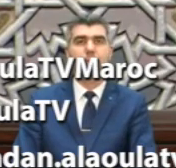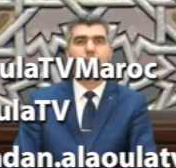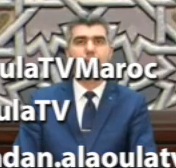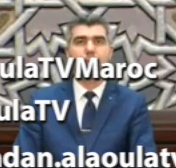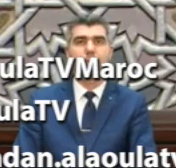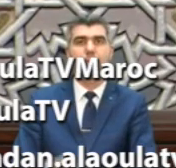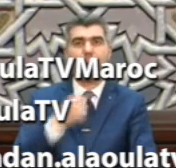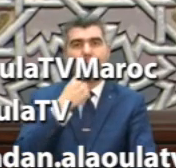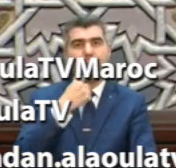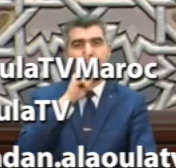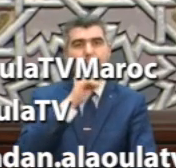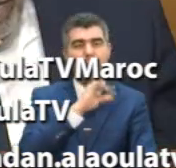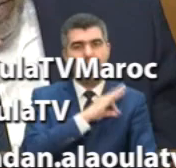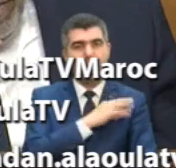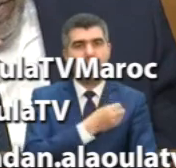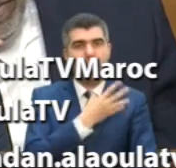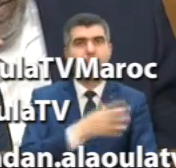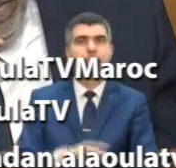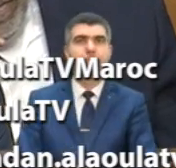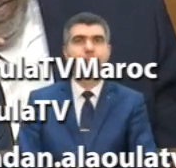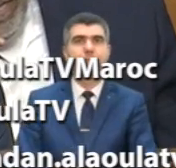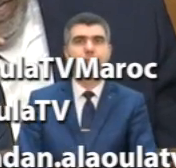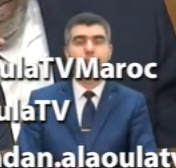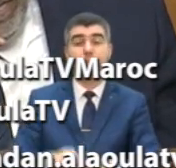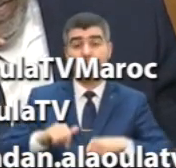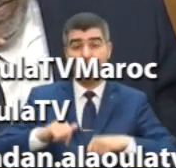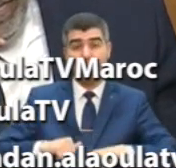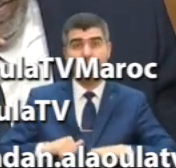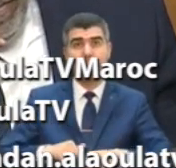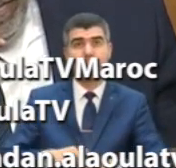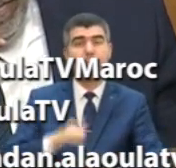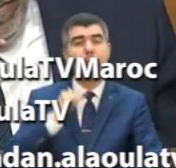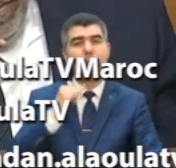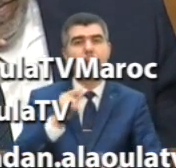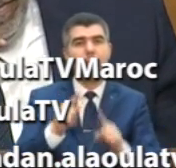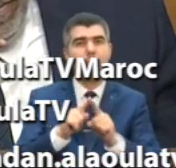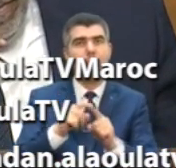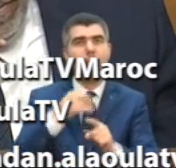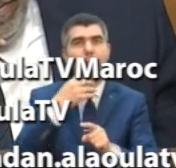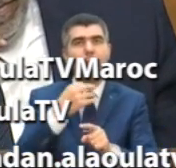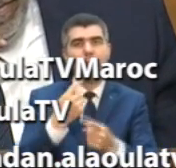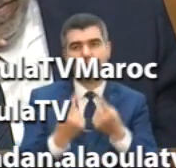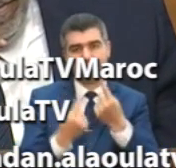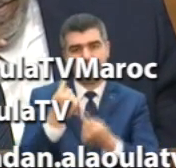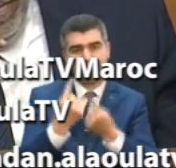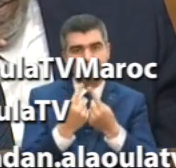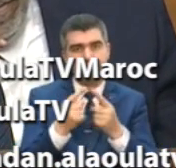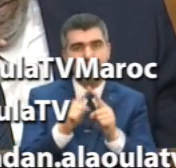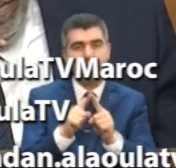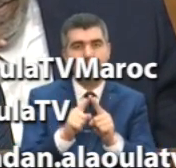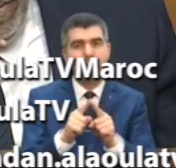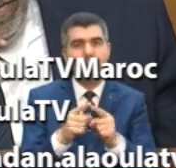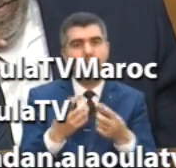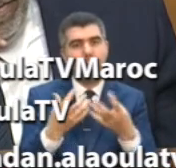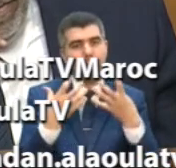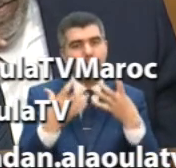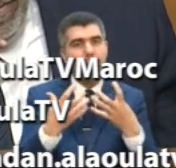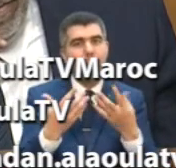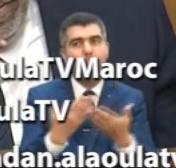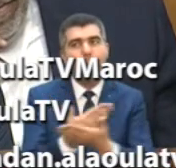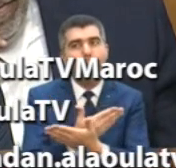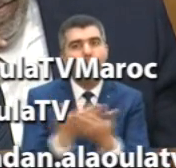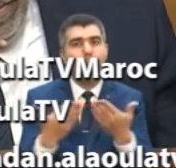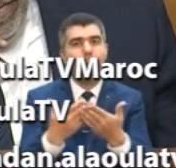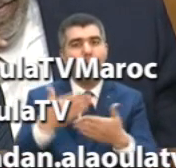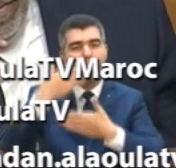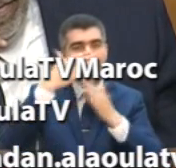بسم الله الرحمن الرحيم. سيدة الوزيرة، بعيدا عن أي منطق للمزايدة، نحن نفتخر بالإجماع الوطني المغربي